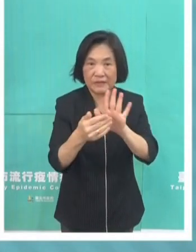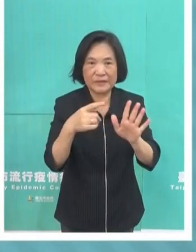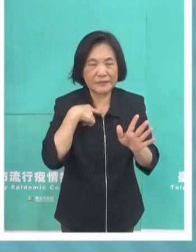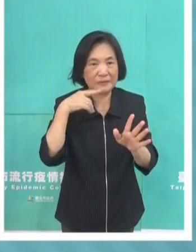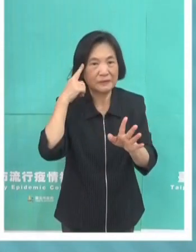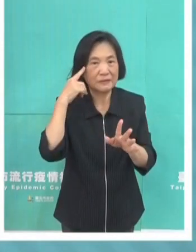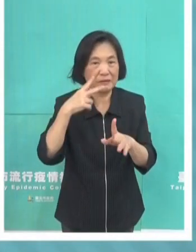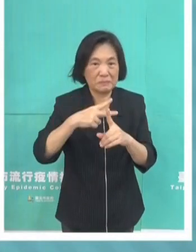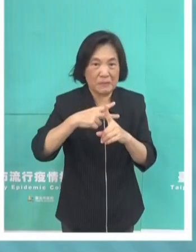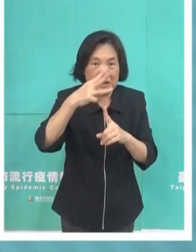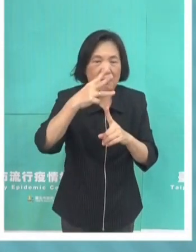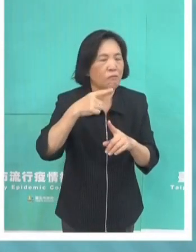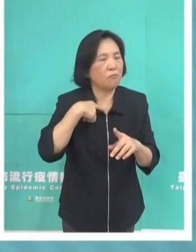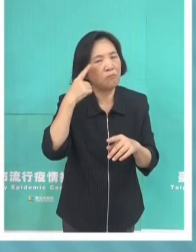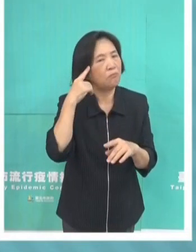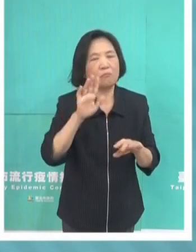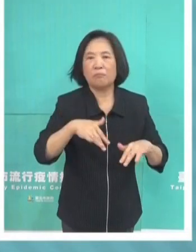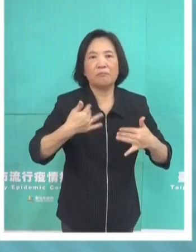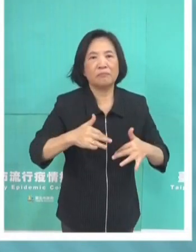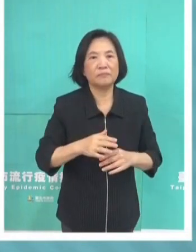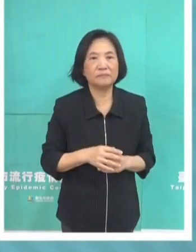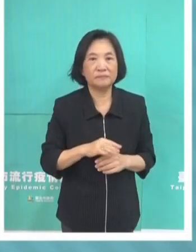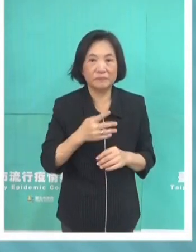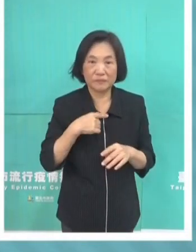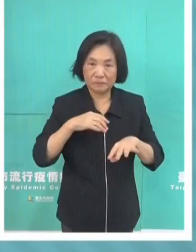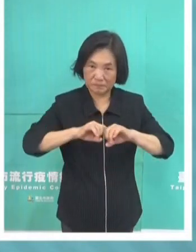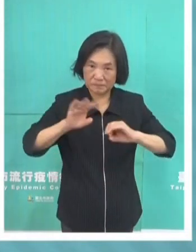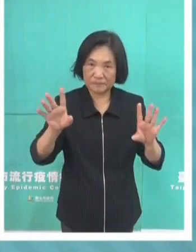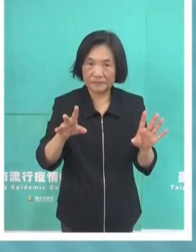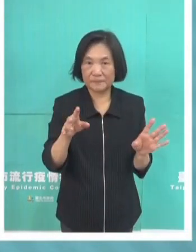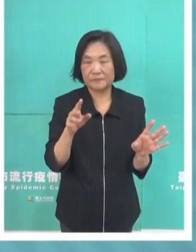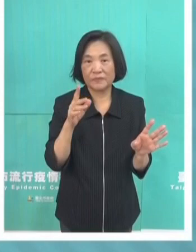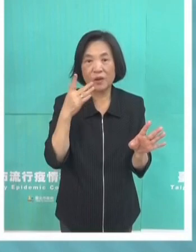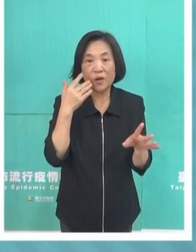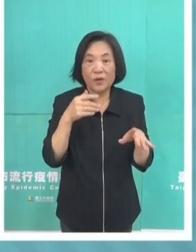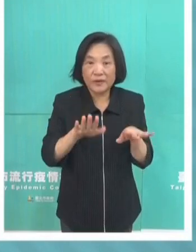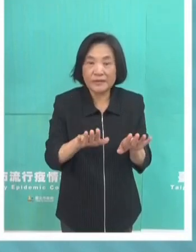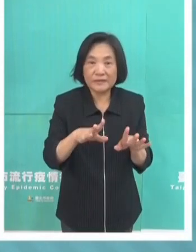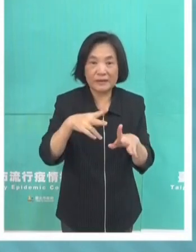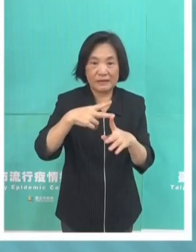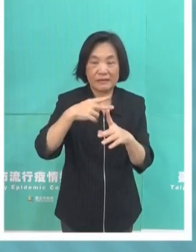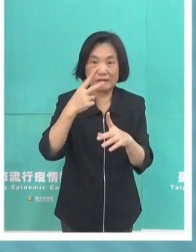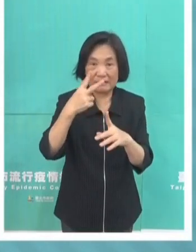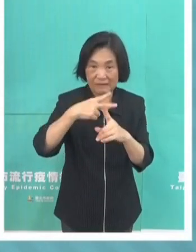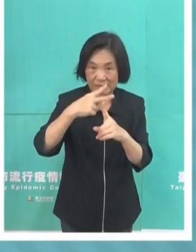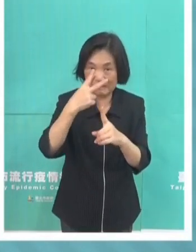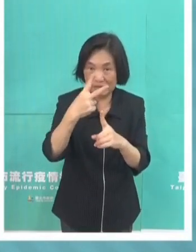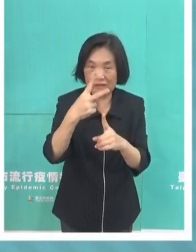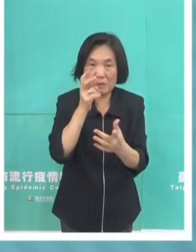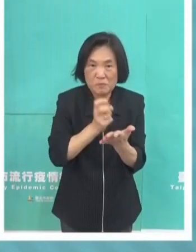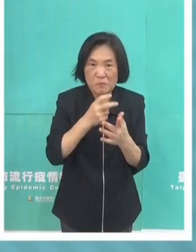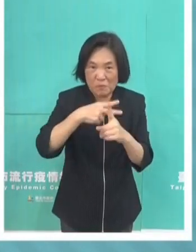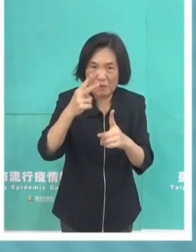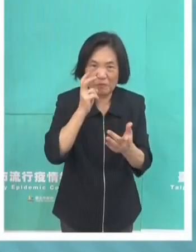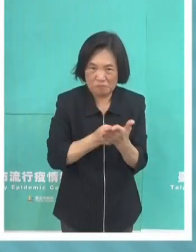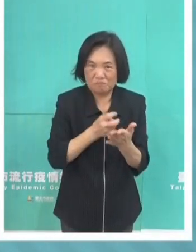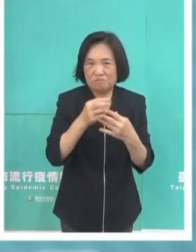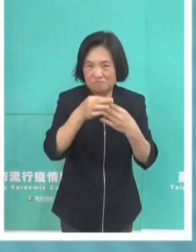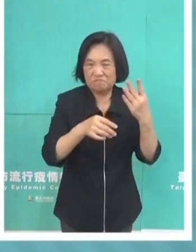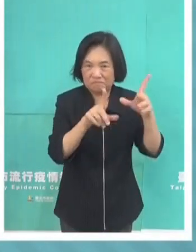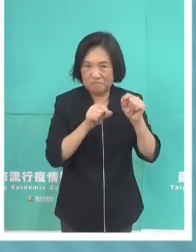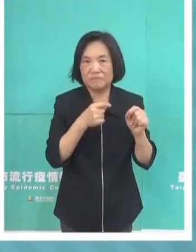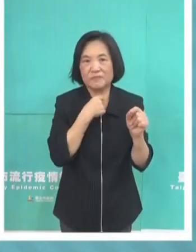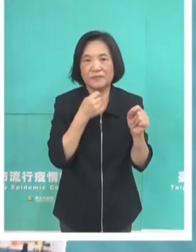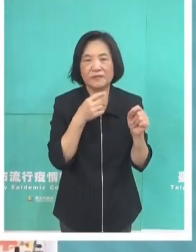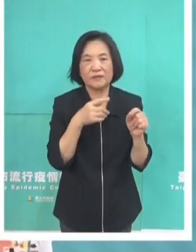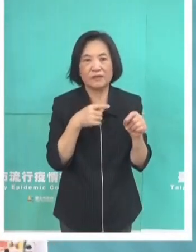有要做什么升级的动作，但是我们要求哈，目前的等级要落实。什么意思？你这样，